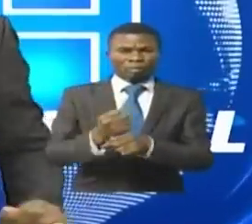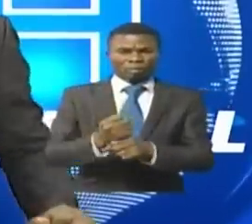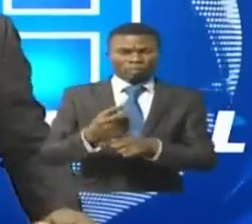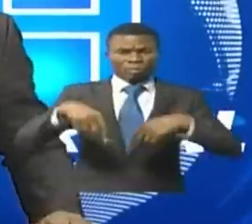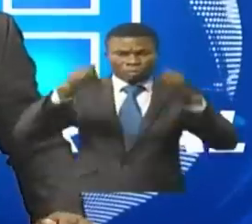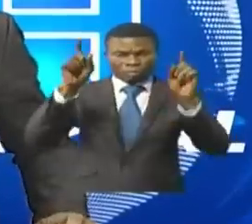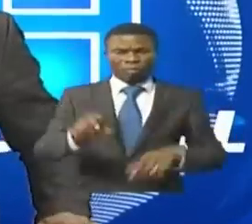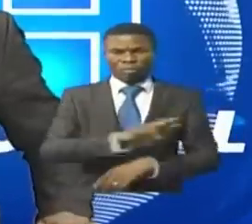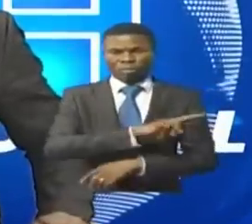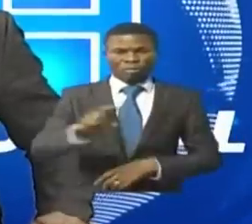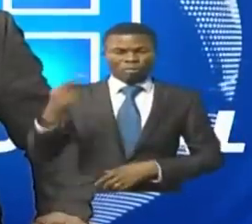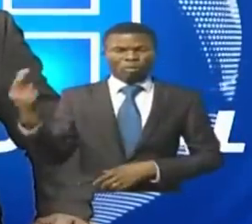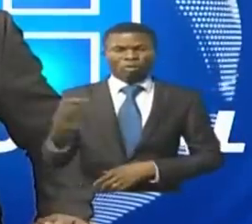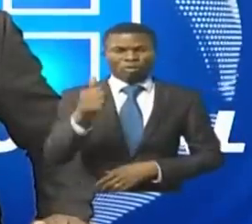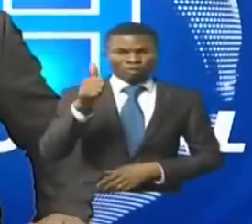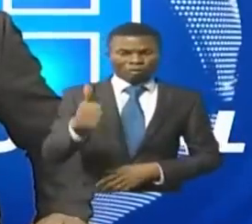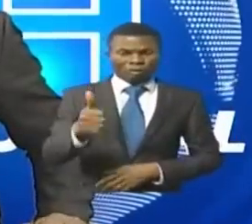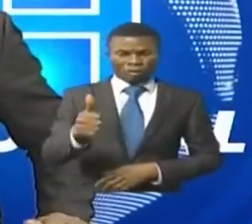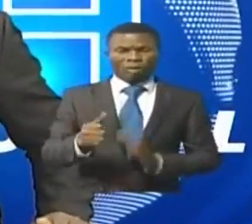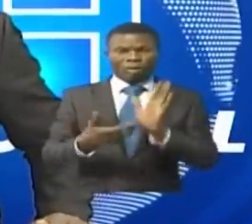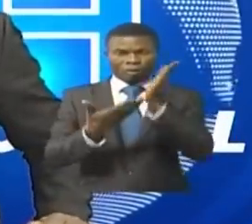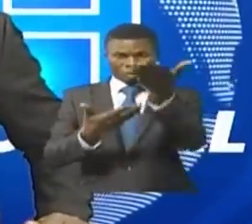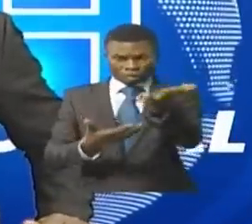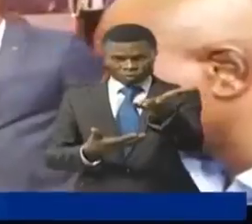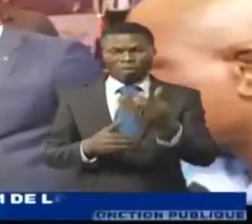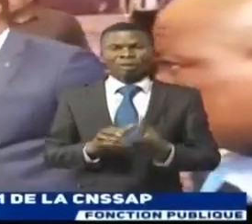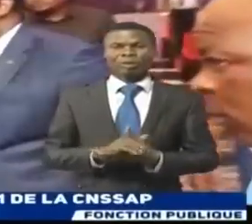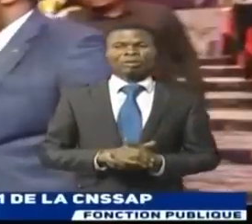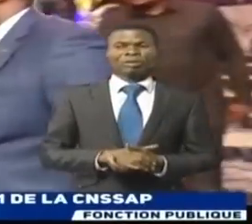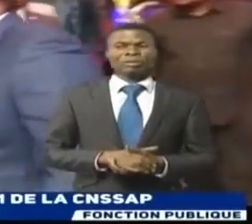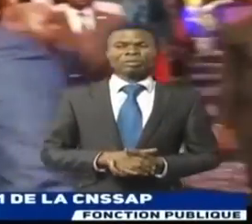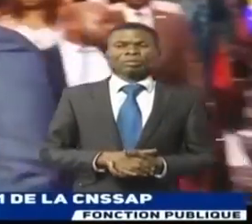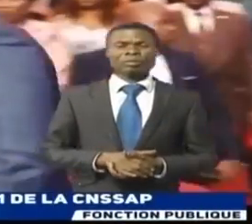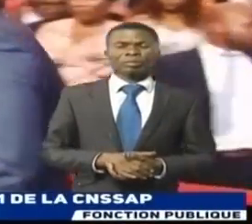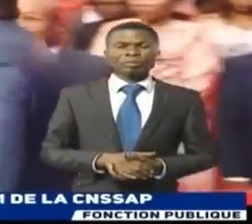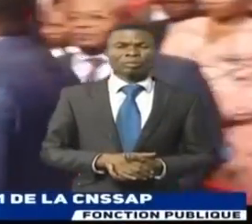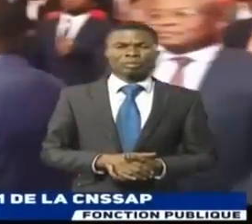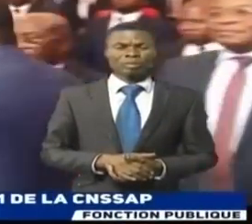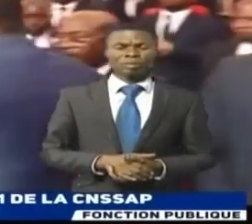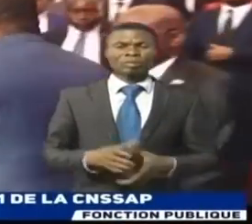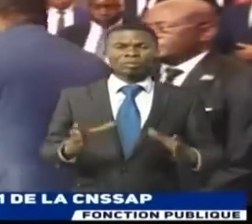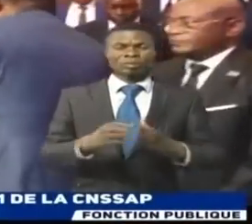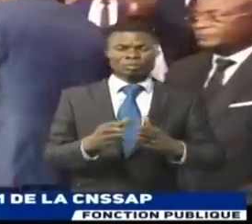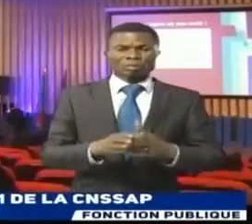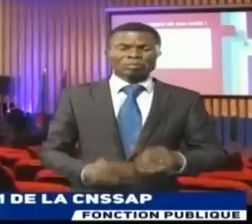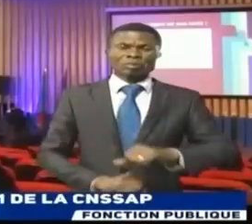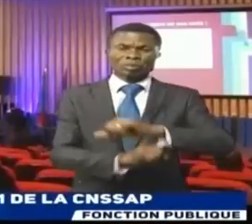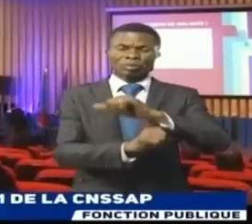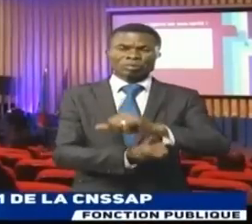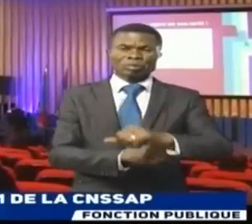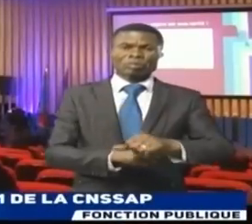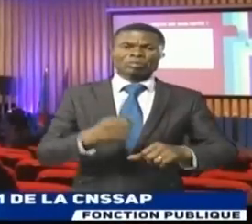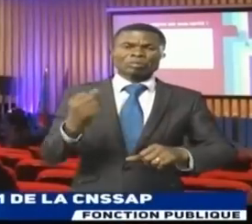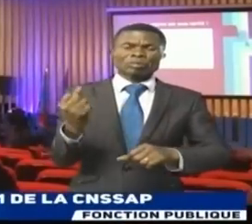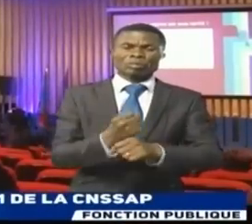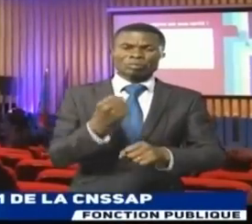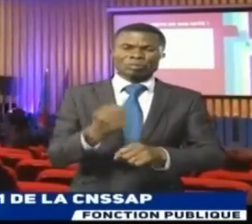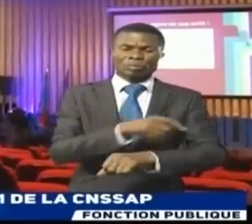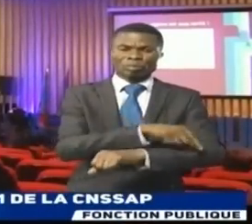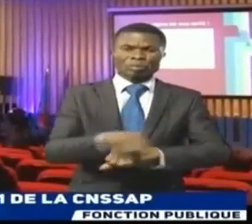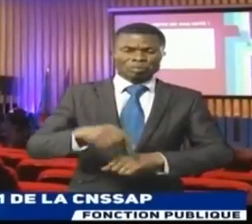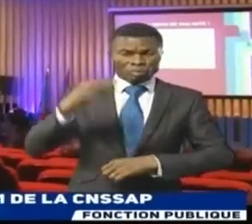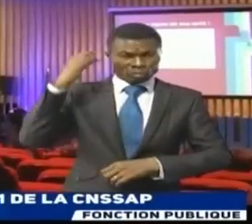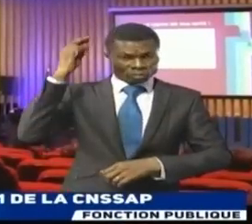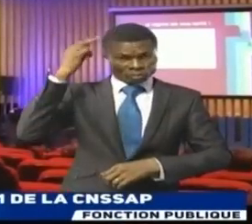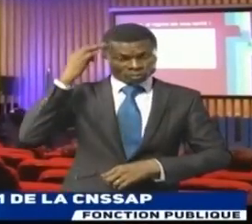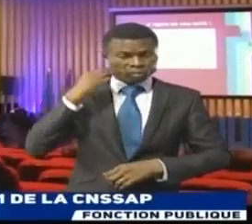l'exercice 2021. Nadine Kilosho, Cédric Kinina. Sous tutelle du ministère de la fonction publique, la CNSAP,